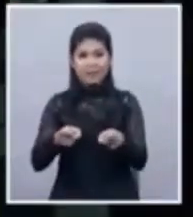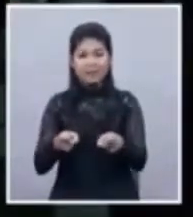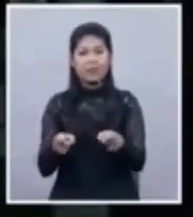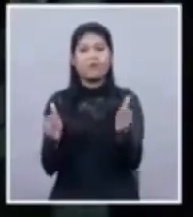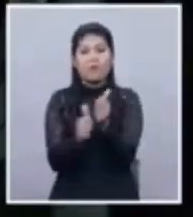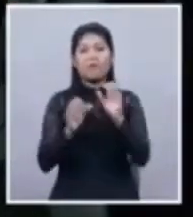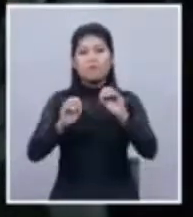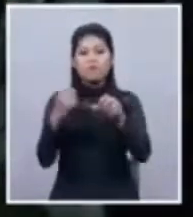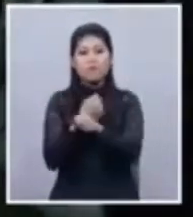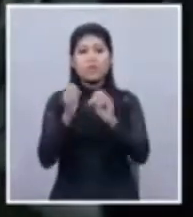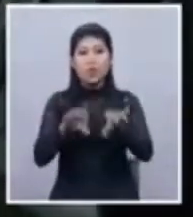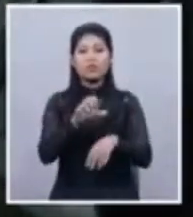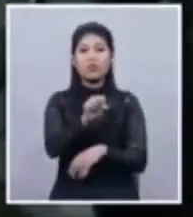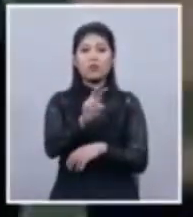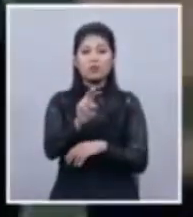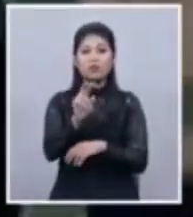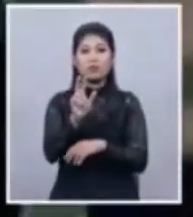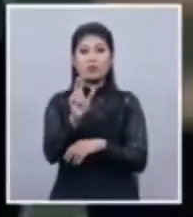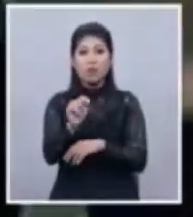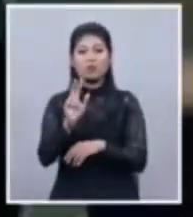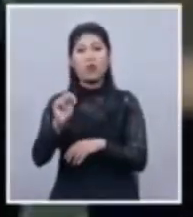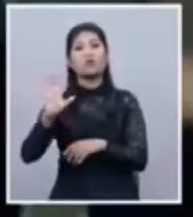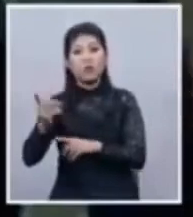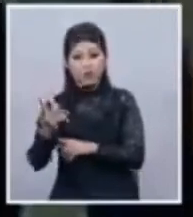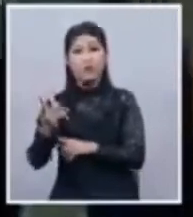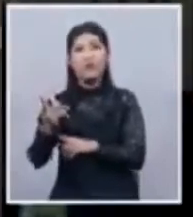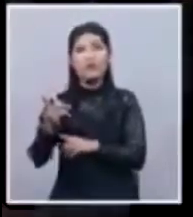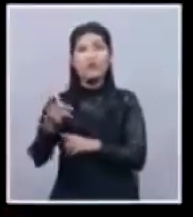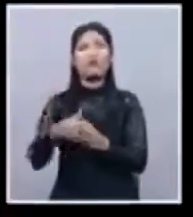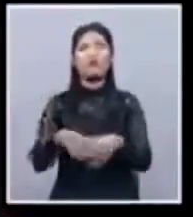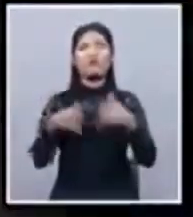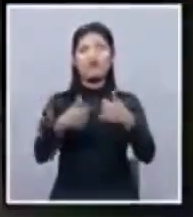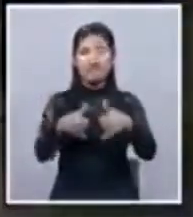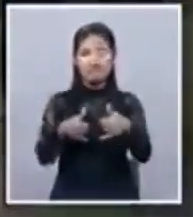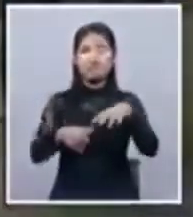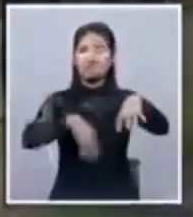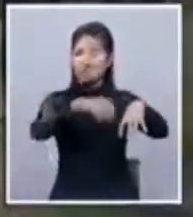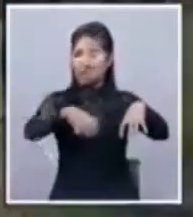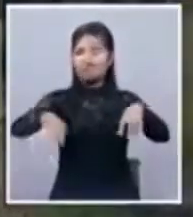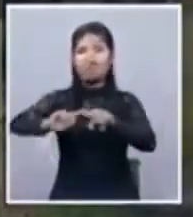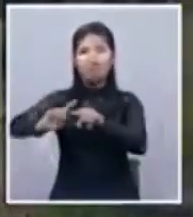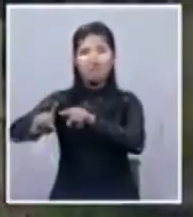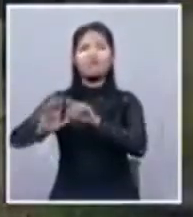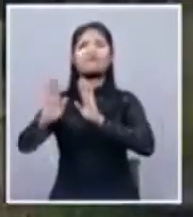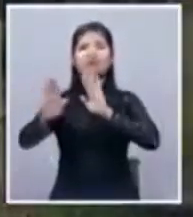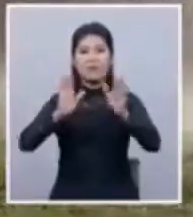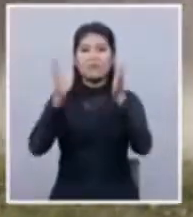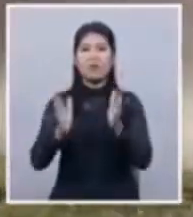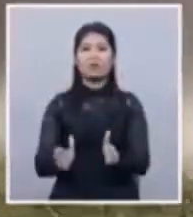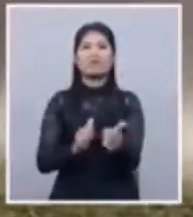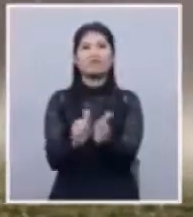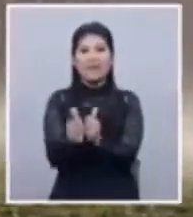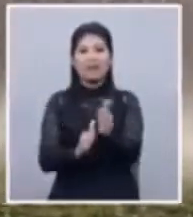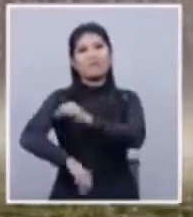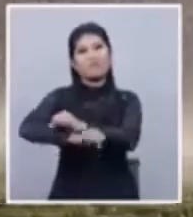ก็คือมีสทนช.ซึ่งเป็นท่านสมเกียรติก็เป็นโค้ชอยู่เนี่ยนะครับแล้วผู้เล่นเนี่ยก็ทุกหน่วยงานของที่รับผิดช